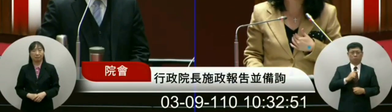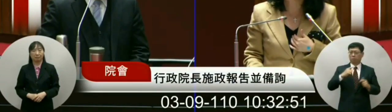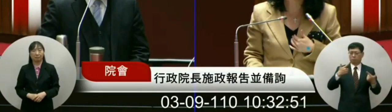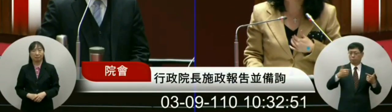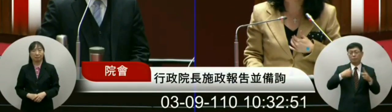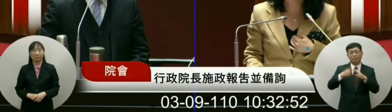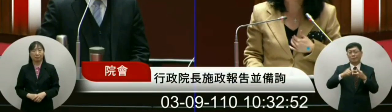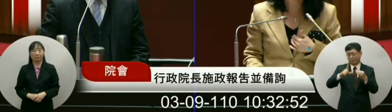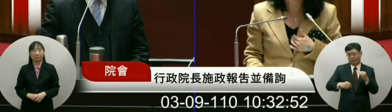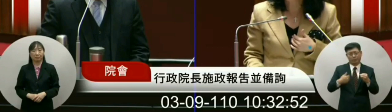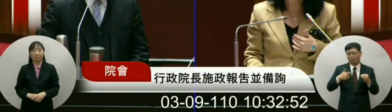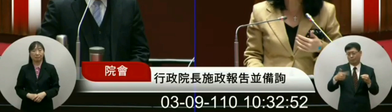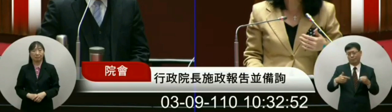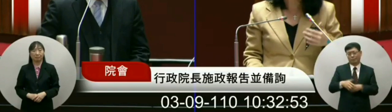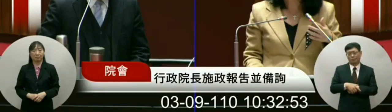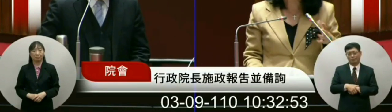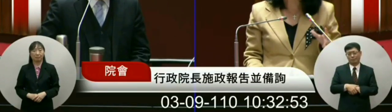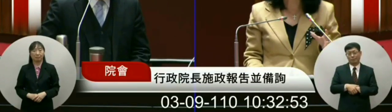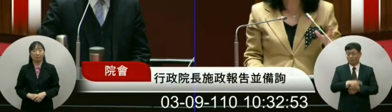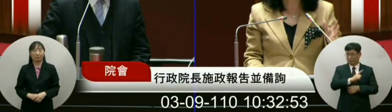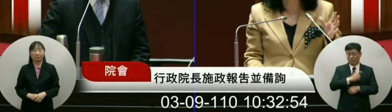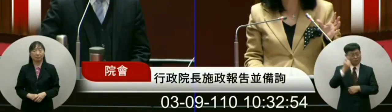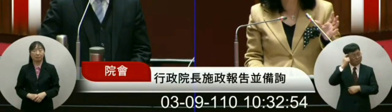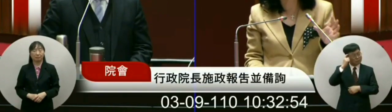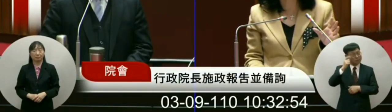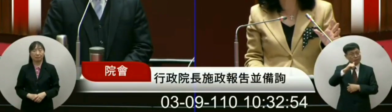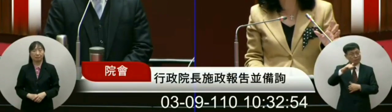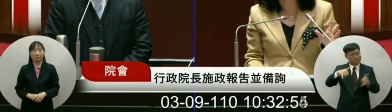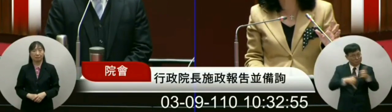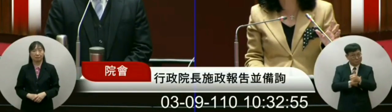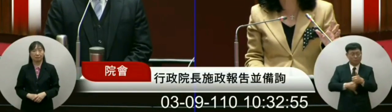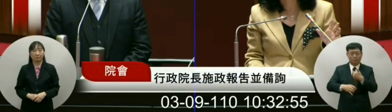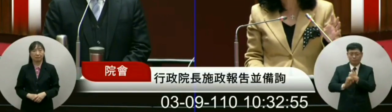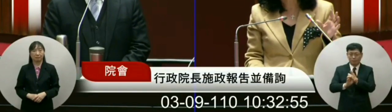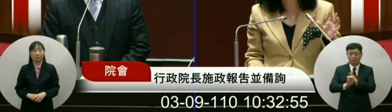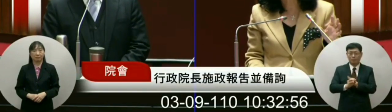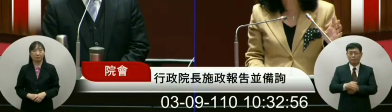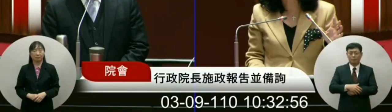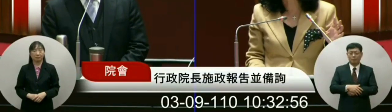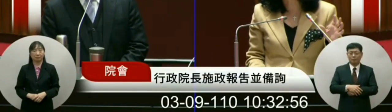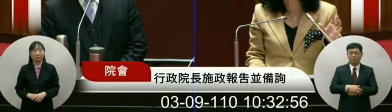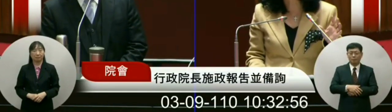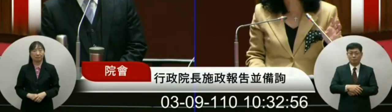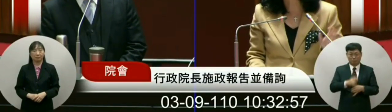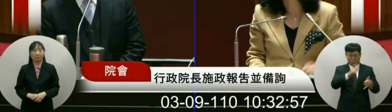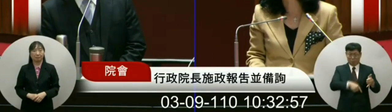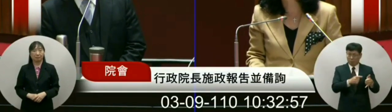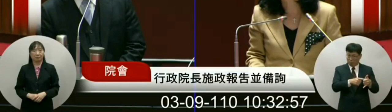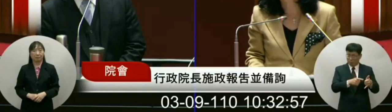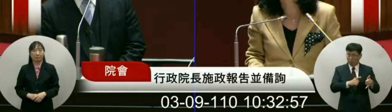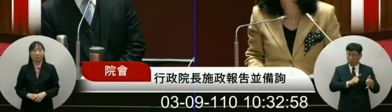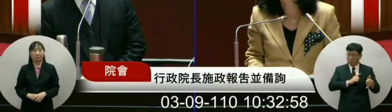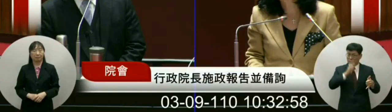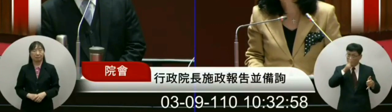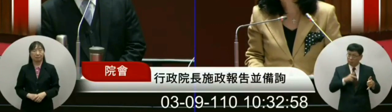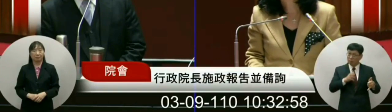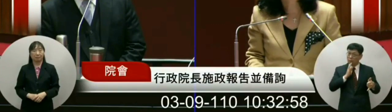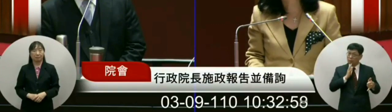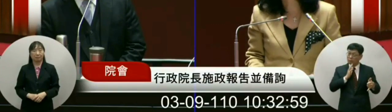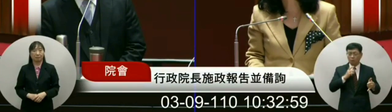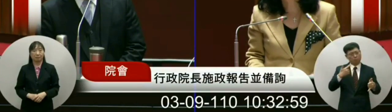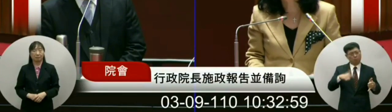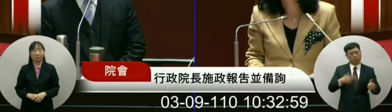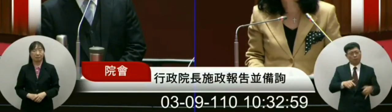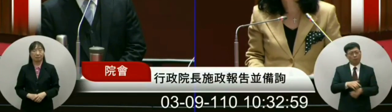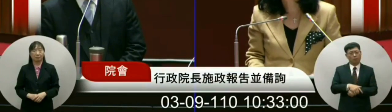不是小民，对不对？可是呢，你想想看，我们从我们在看的时候，他本身他是他的错吗？不